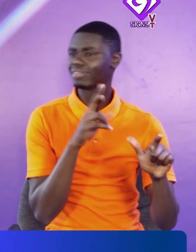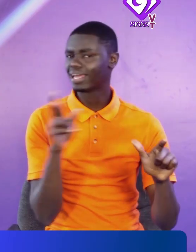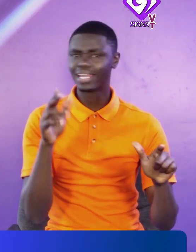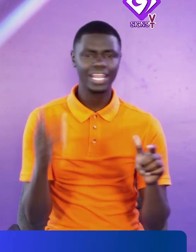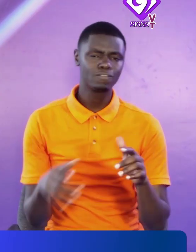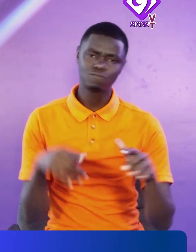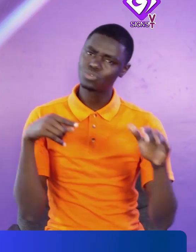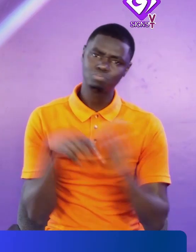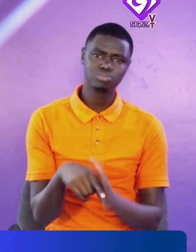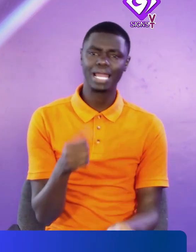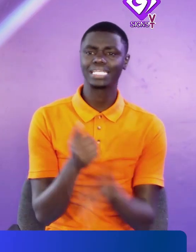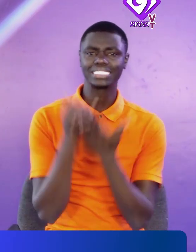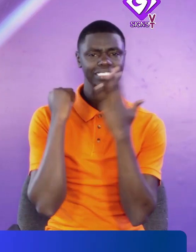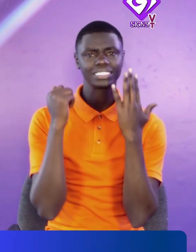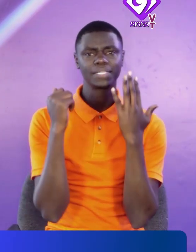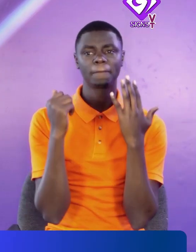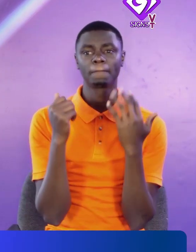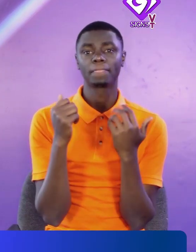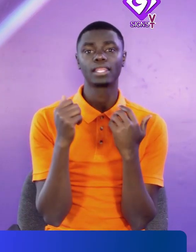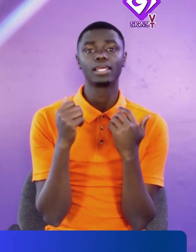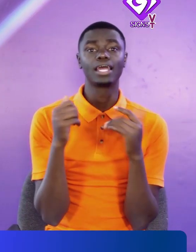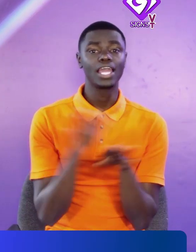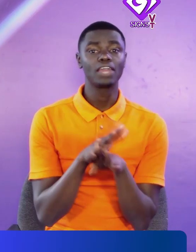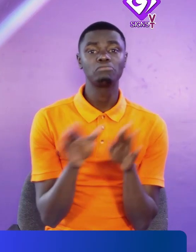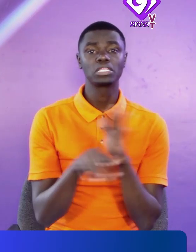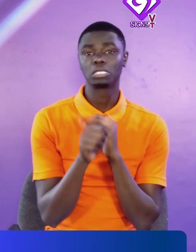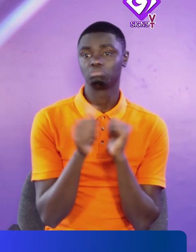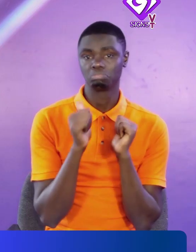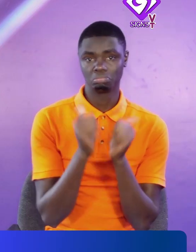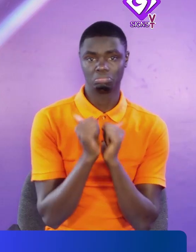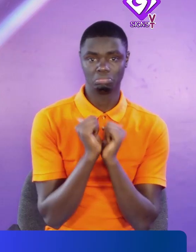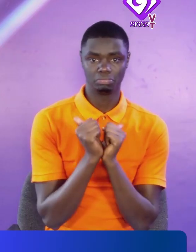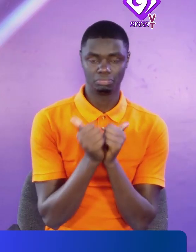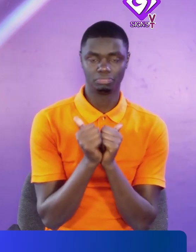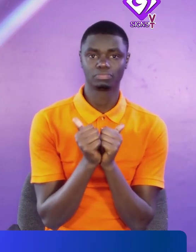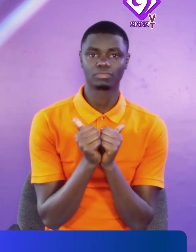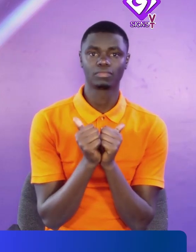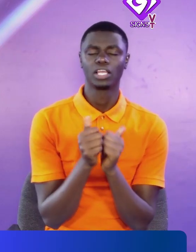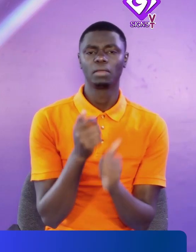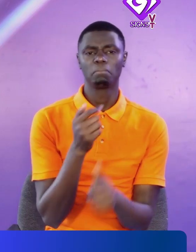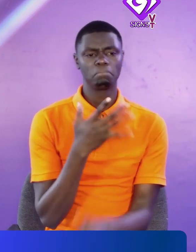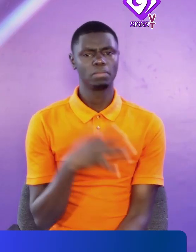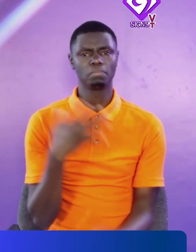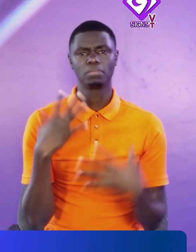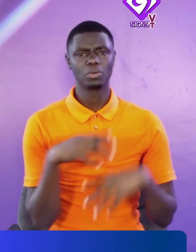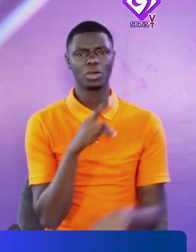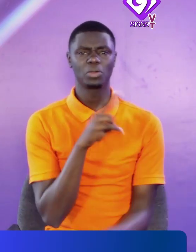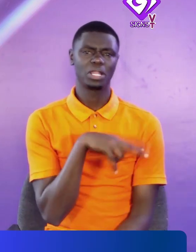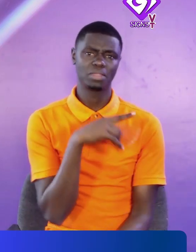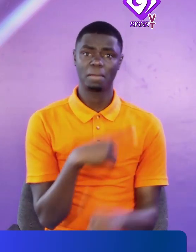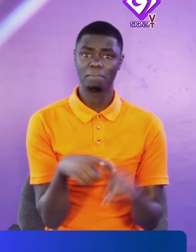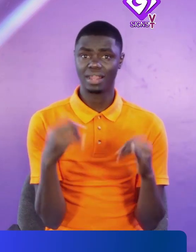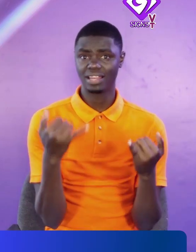assist. Company ni kama amepata cheat code manze. Watu walikuwa wanamdharau, lakini sasa naona kama ameanza kuiva.